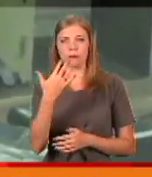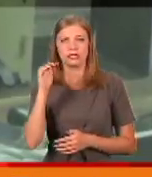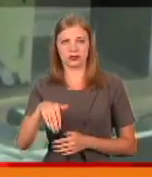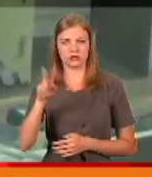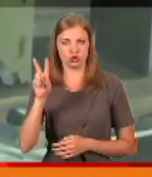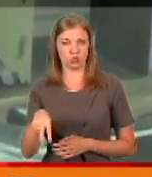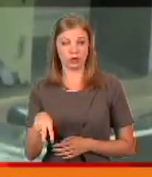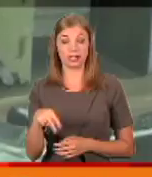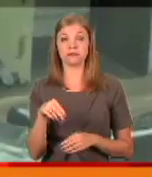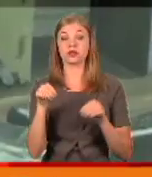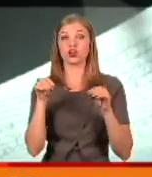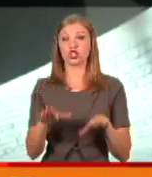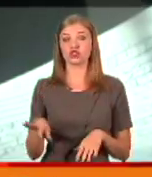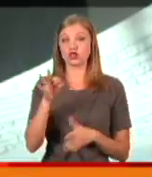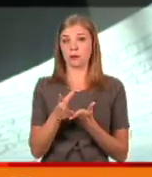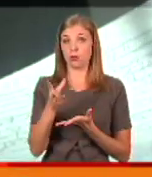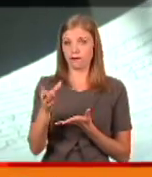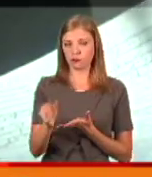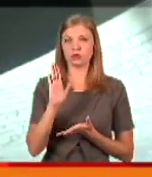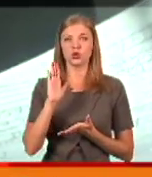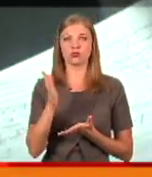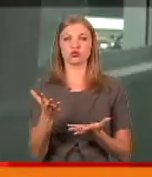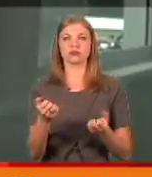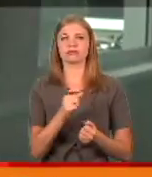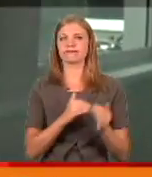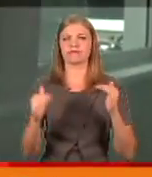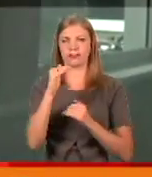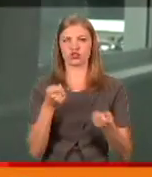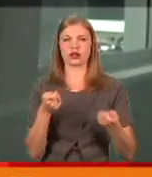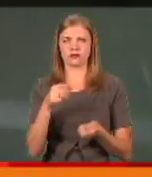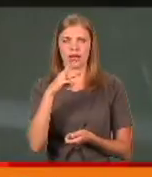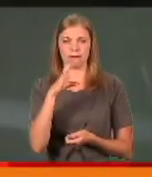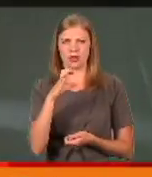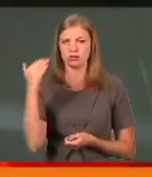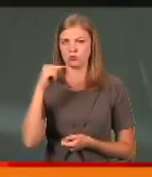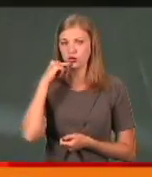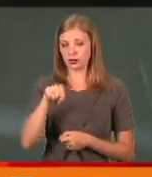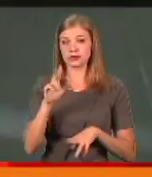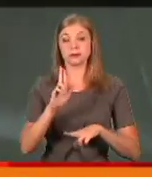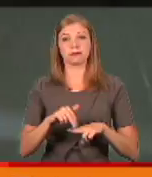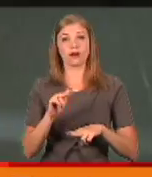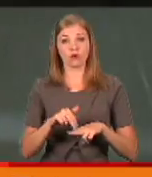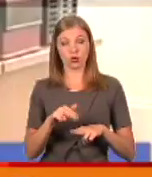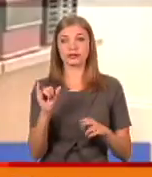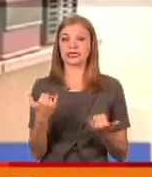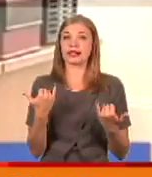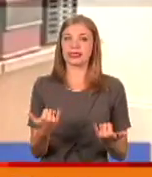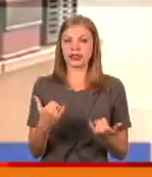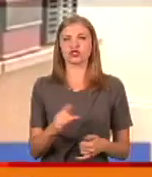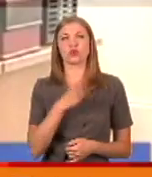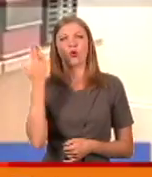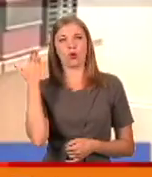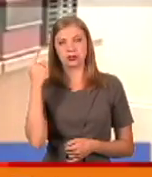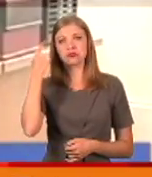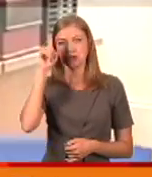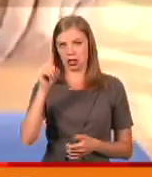тисяч доларів. Рішення про виплати приймати найвище керівництво МВС Росії. Правоохоронці і нинішні, колишні